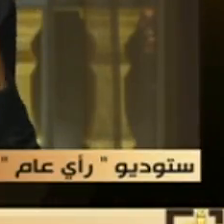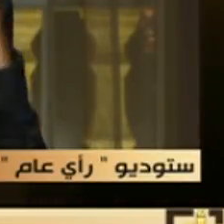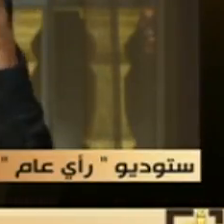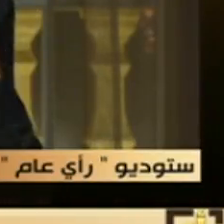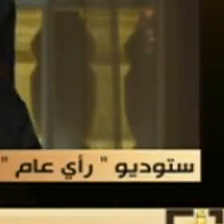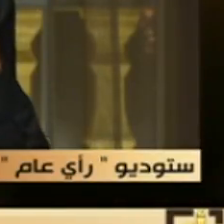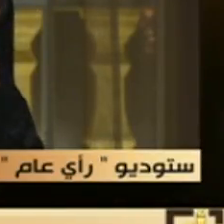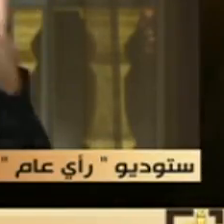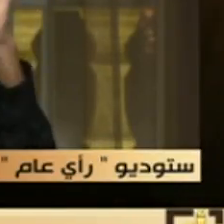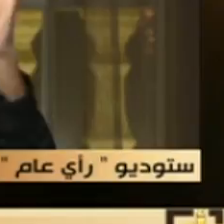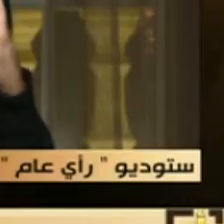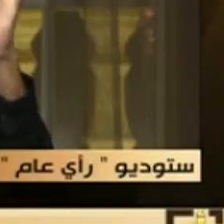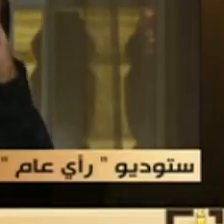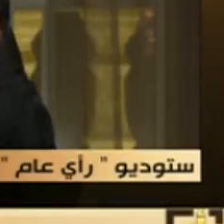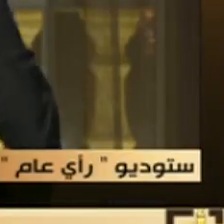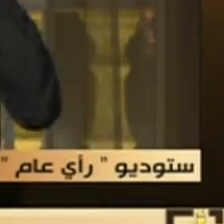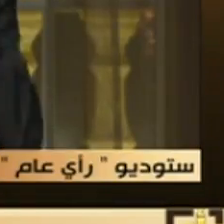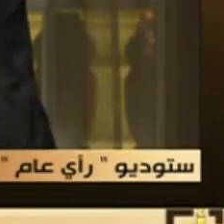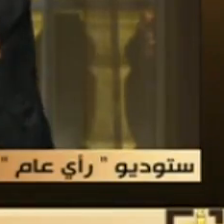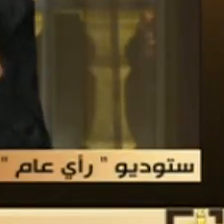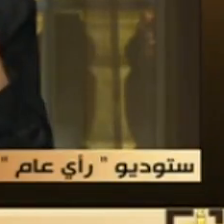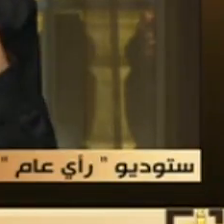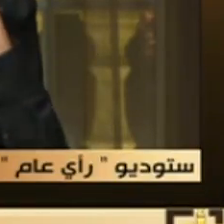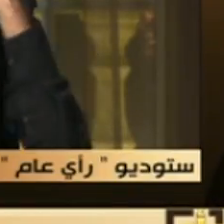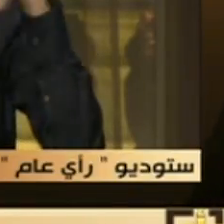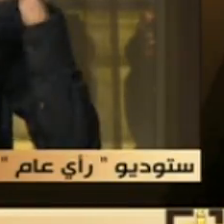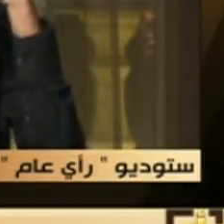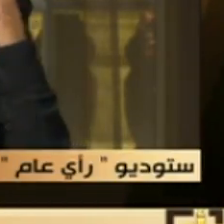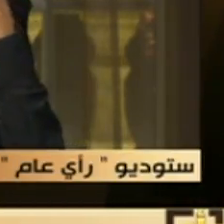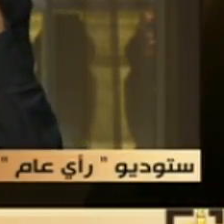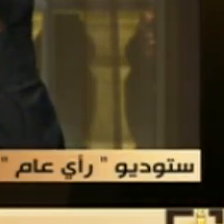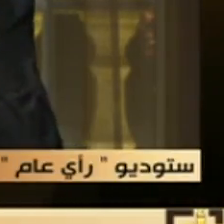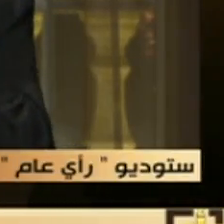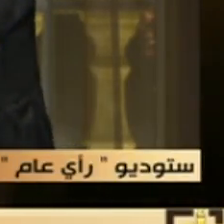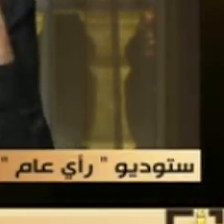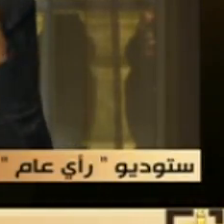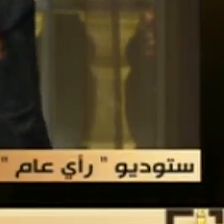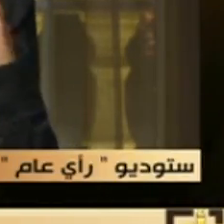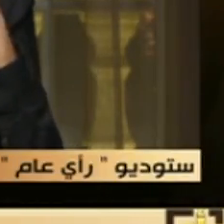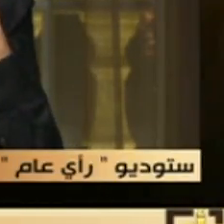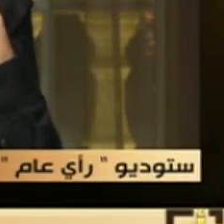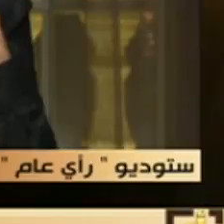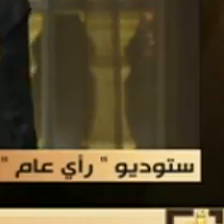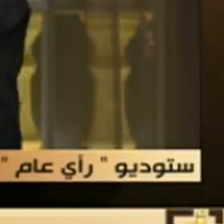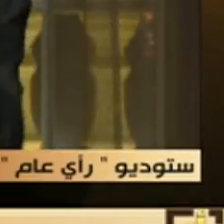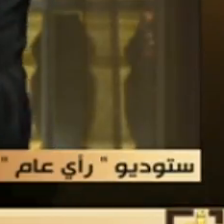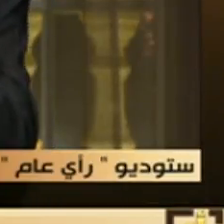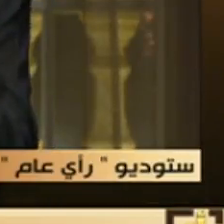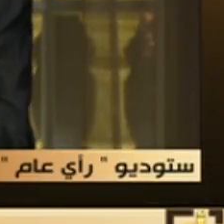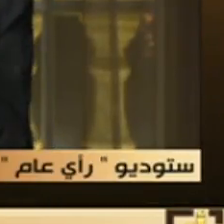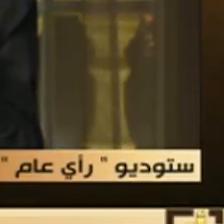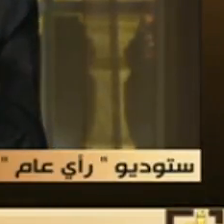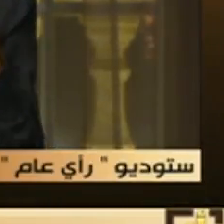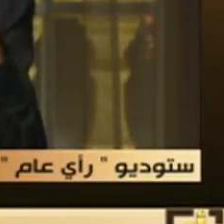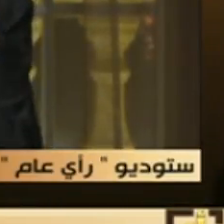بسيط، وفي ناس أنا بكلمهم بالإشارة طبعا، وإحنا ماشيين في الشارع بنتكلم بالإشارة بيقعدوا يبصوا لنا كأن إحنا ناس غريبة أو